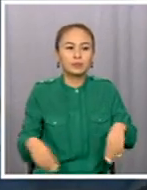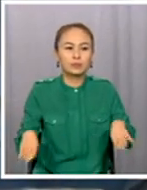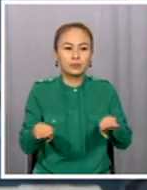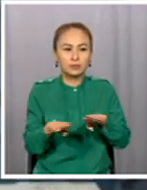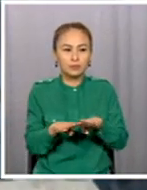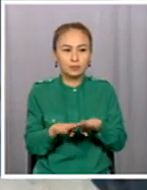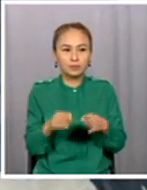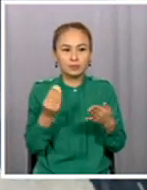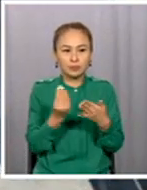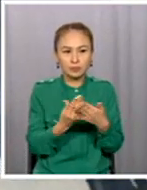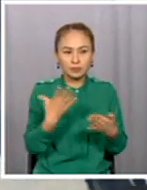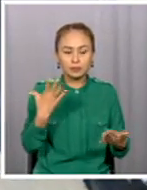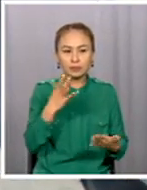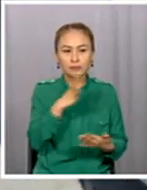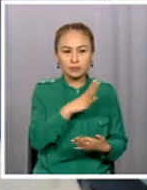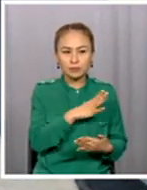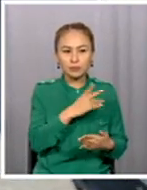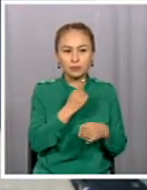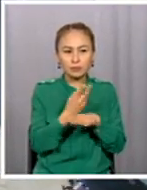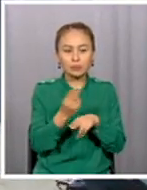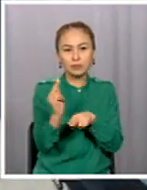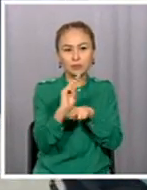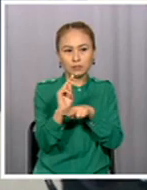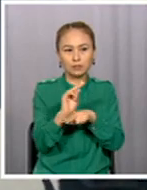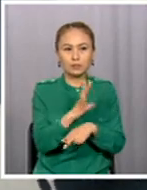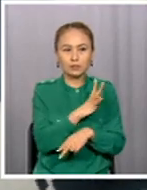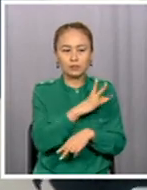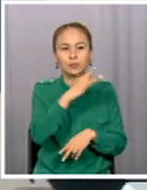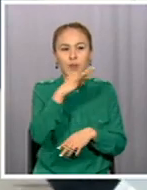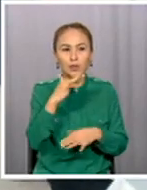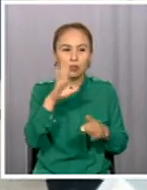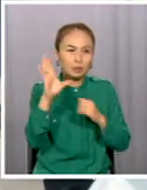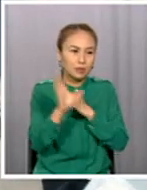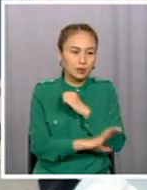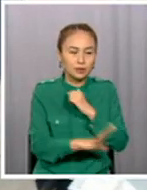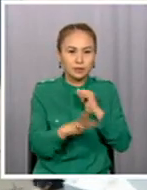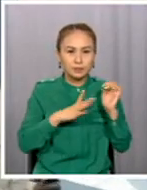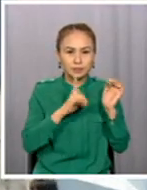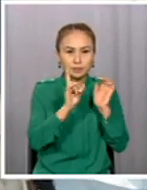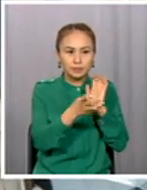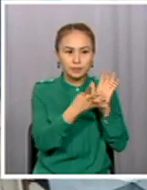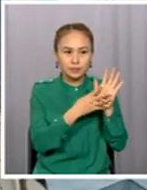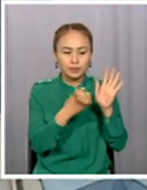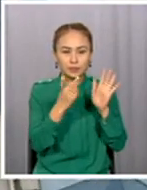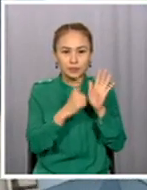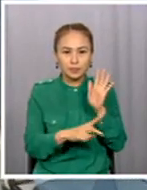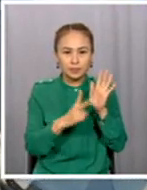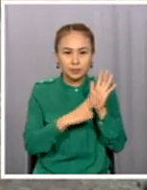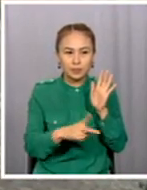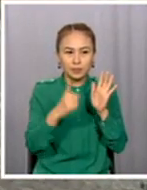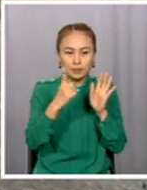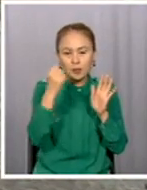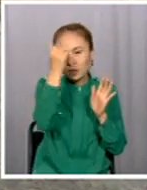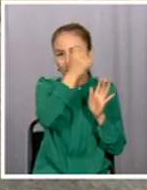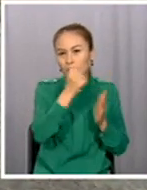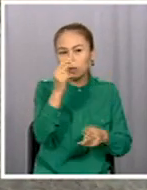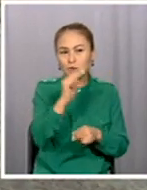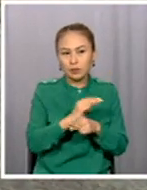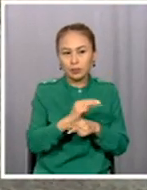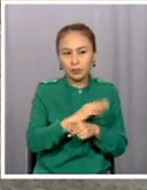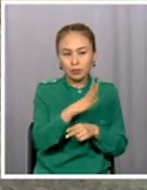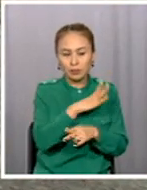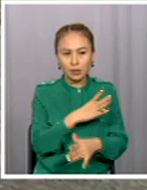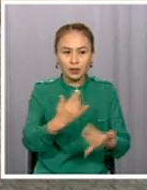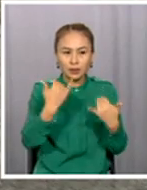қасиетті сағана бірнеше рет күрделі жөндеуден өткен, соңғы рет 1971 жылы қайта қалпына келтірілген.